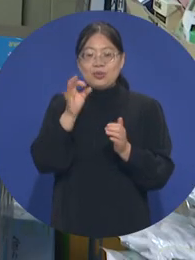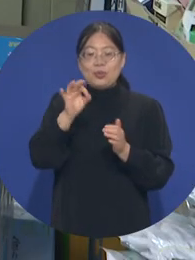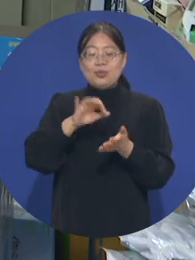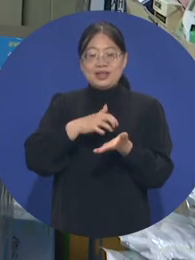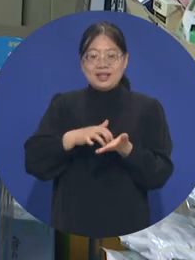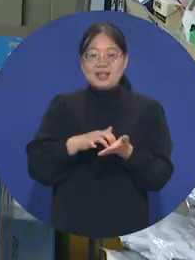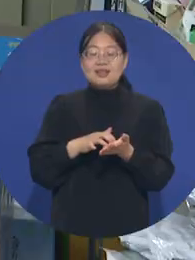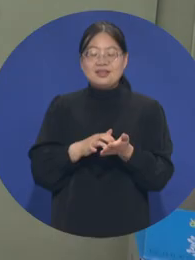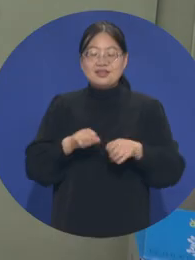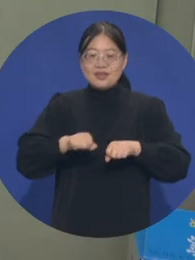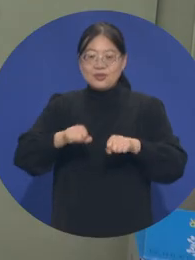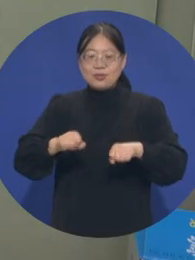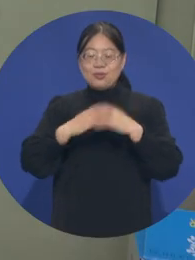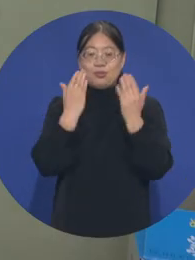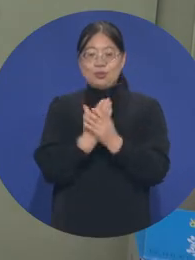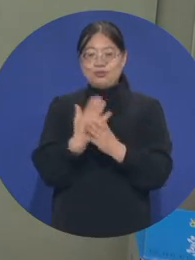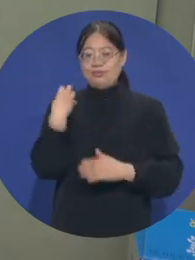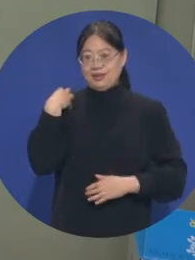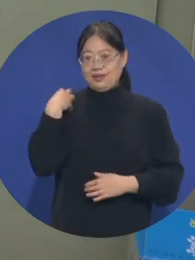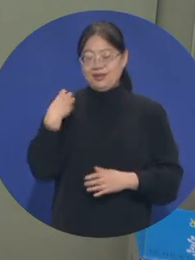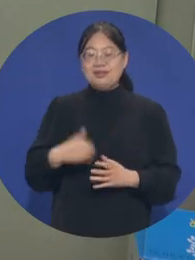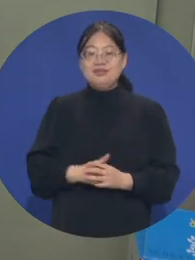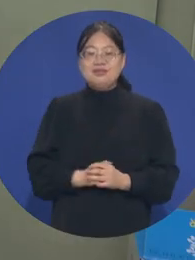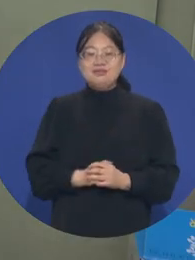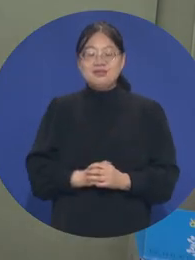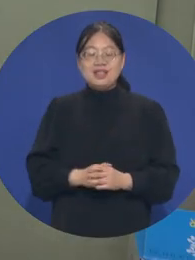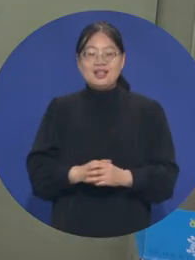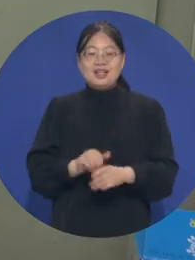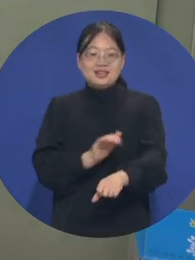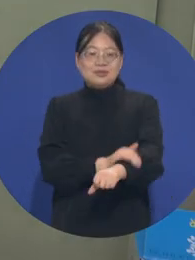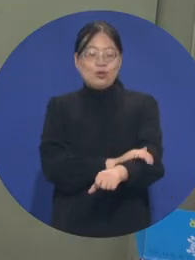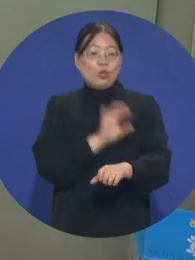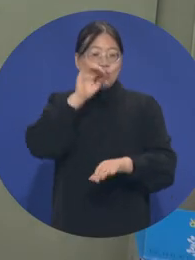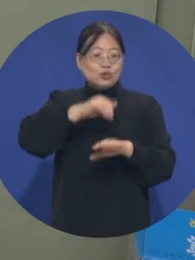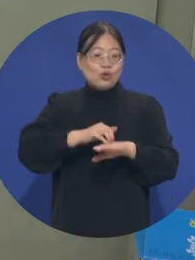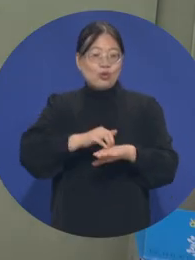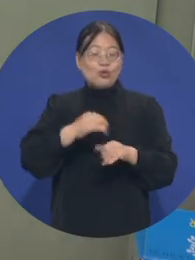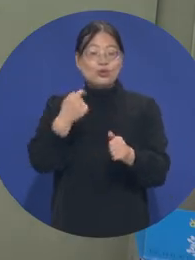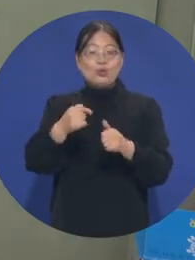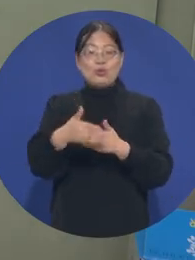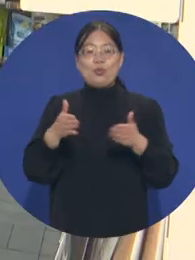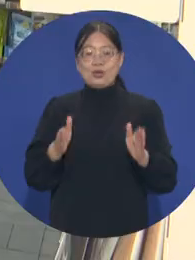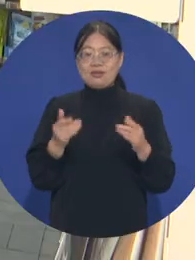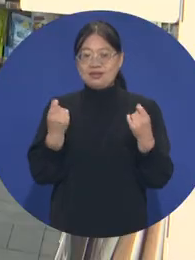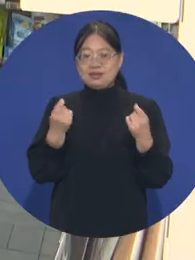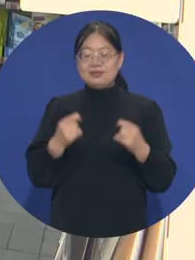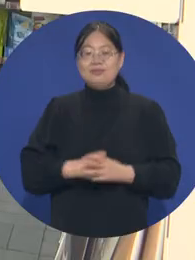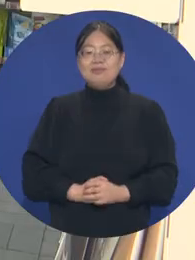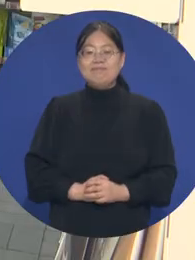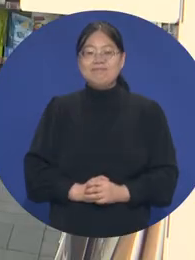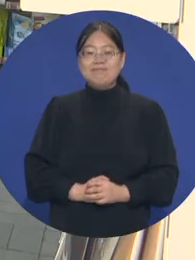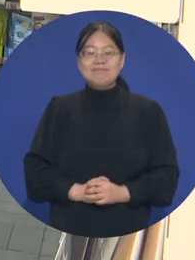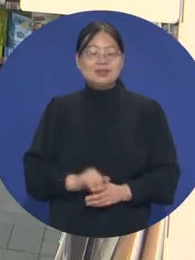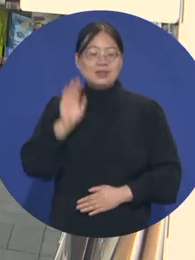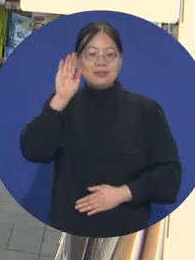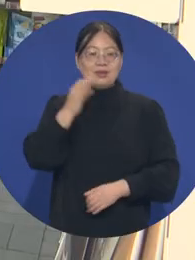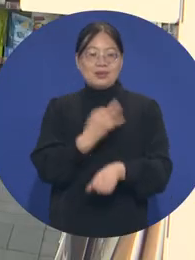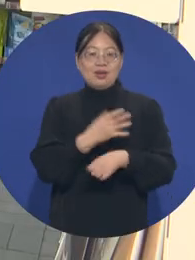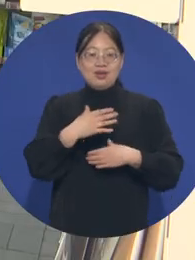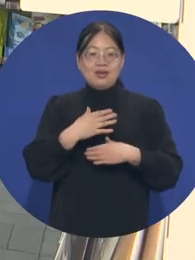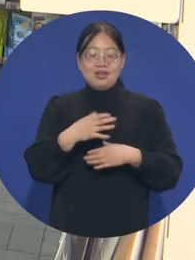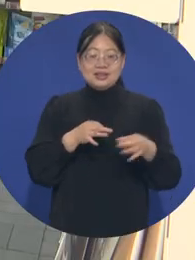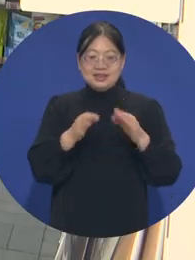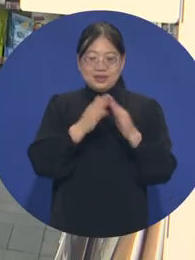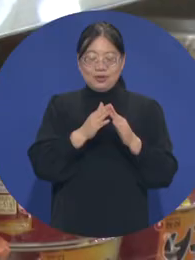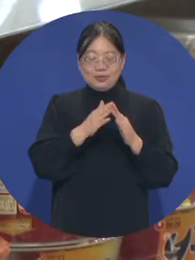계산과 매장 청소까지 모든 것을 도맡아 하는 직업훈련 교육 공간이라고 할 수 있습니다. 미래의